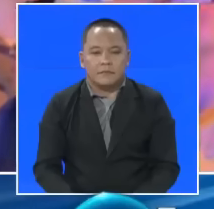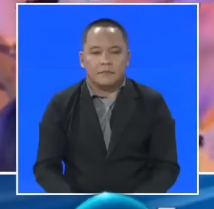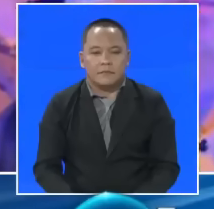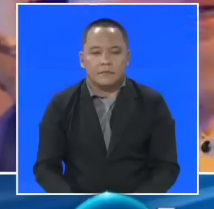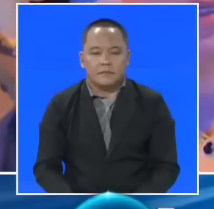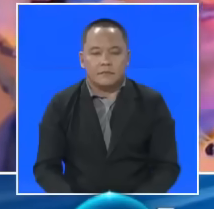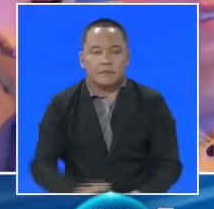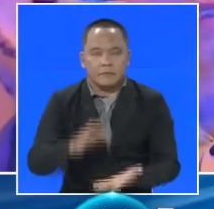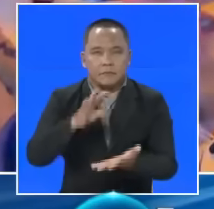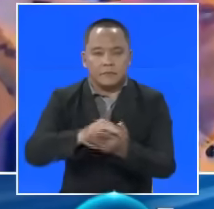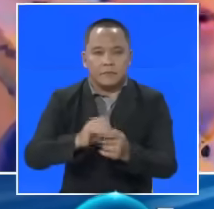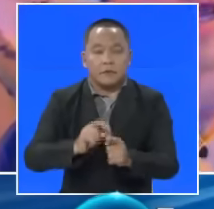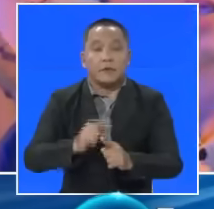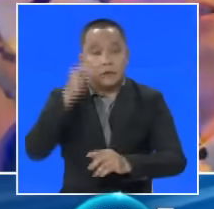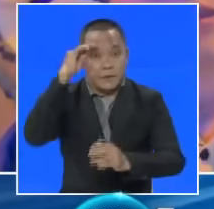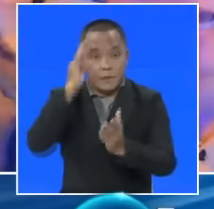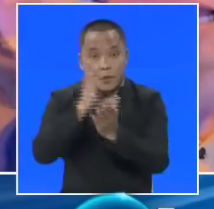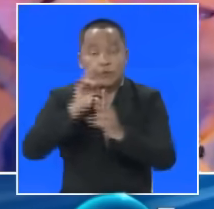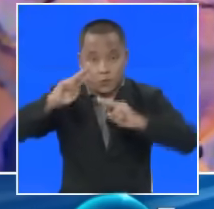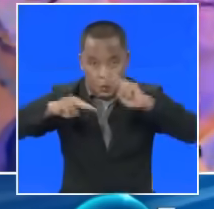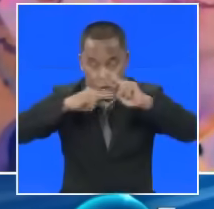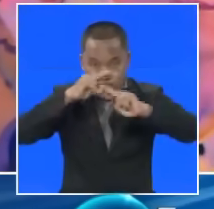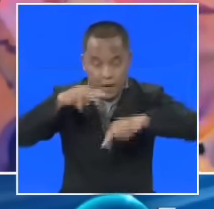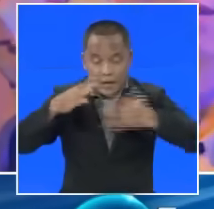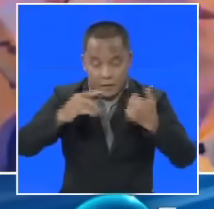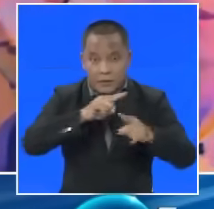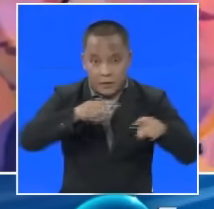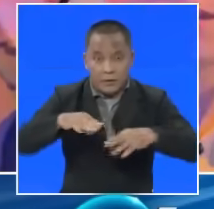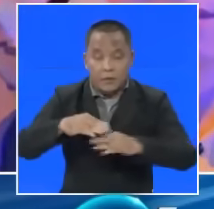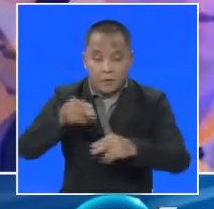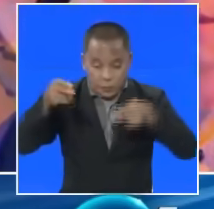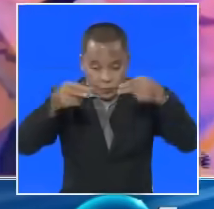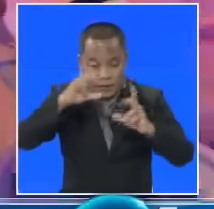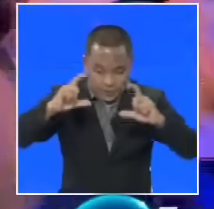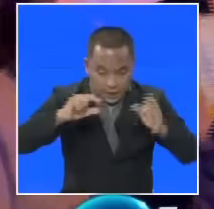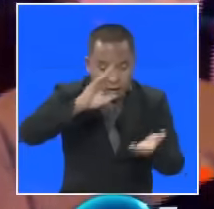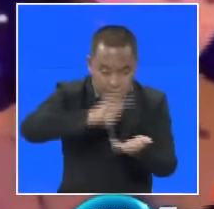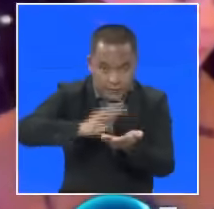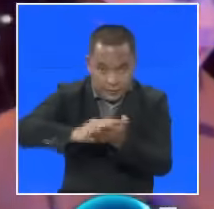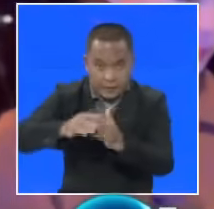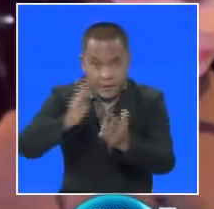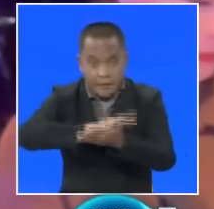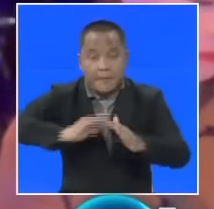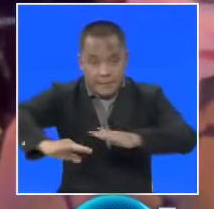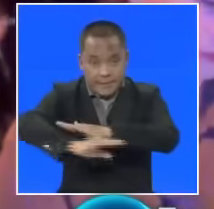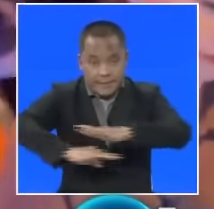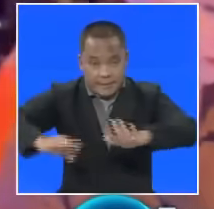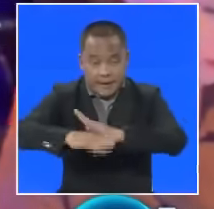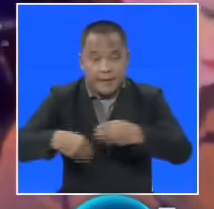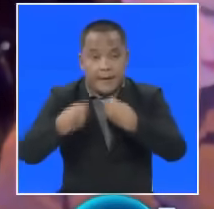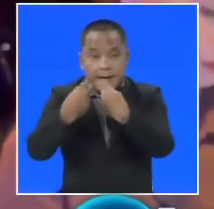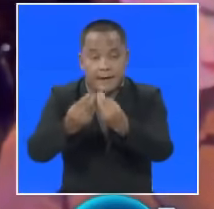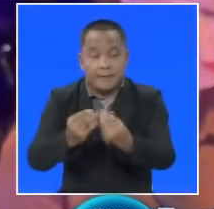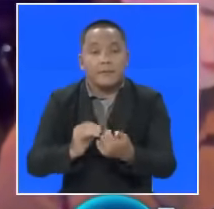ผมเช็คอินประมาณ นะคะตำรวจได้ตรวจสอบที่เกิดเหตุพร้อมกันกับถ่ายภาพแล้วก็ลงบันทึกประจำวันไว้เป็นหลักฐานก่อนจะมอบร่